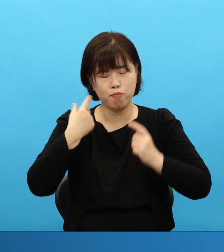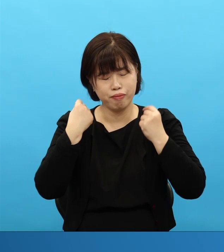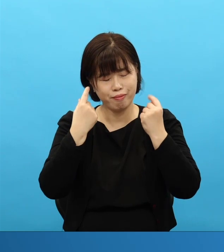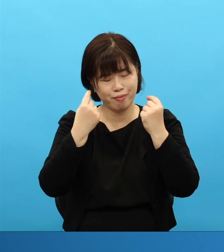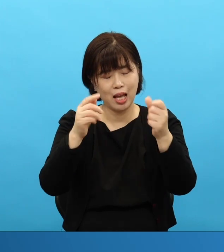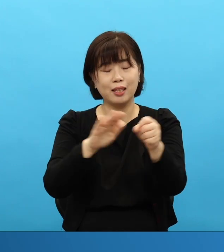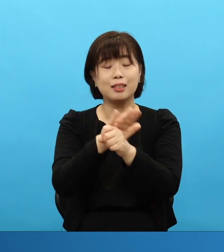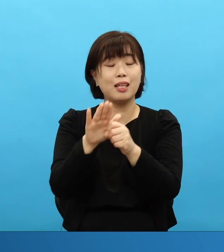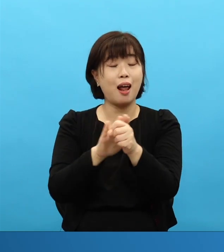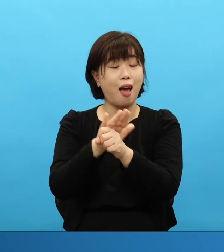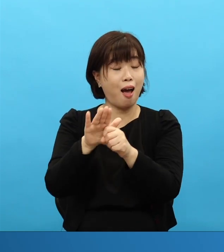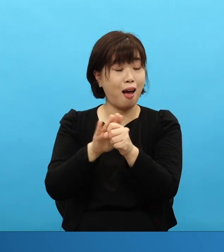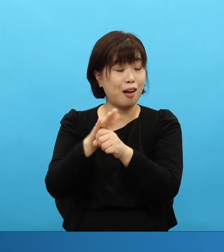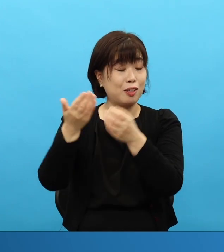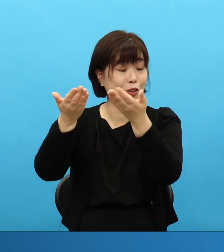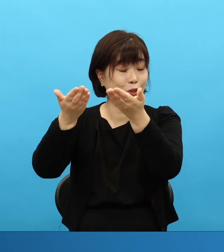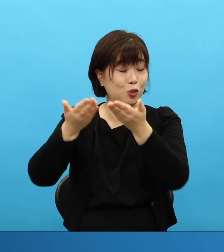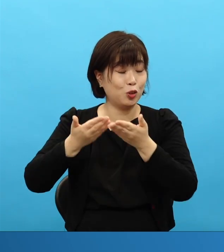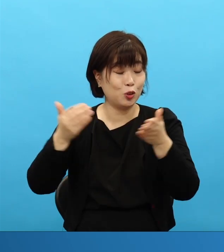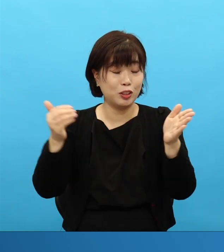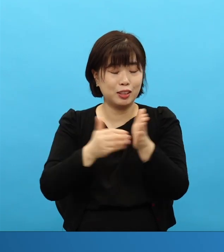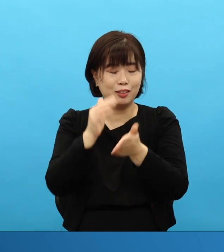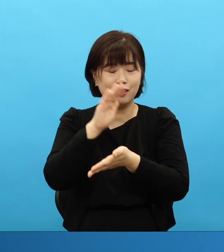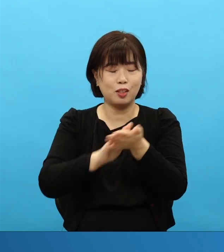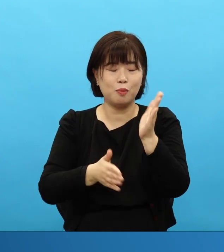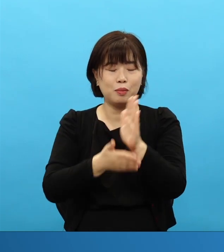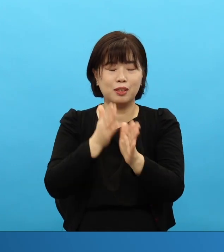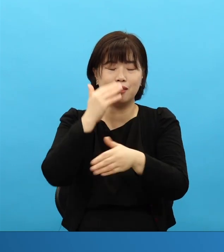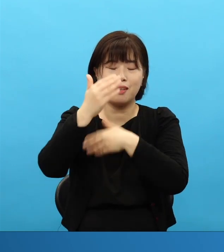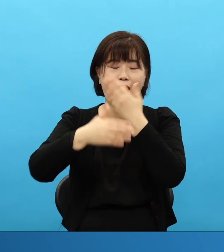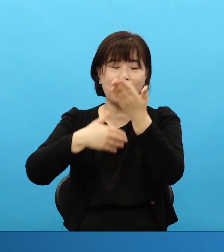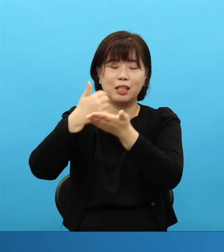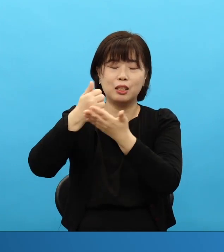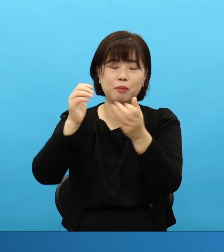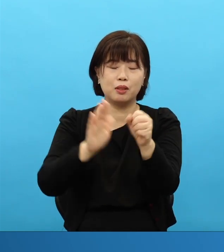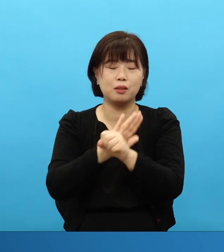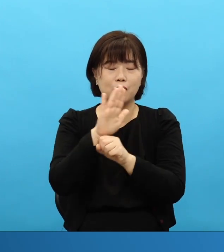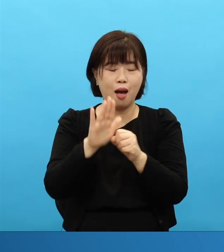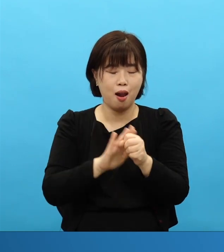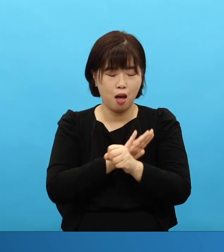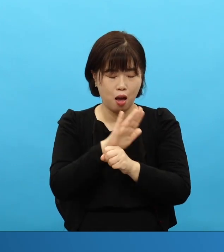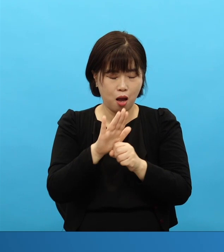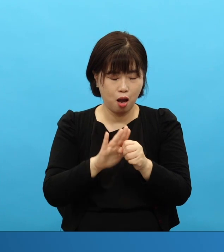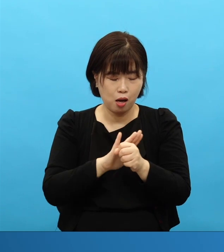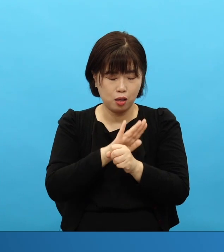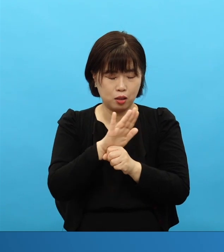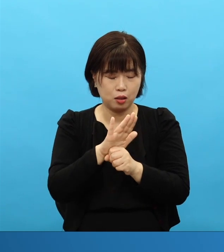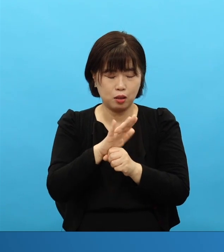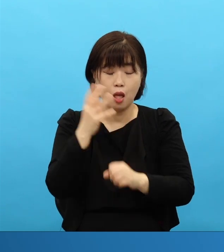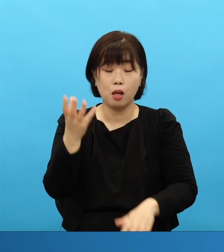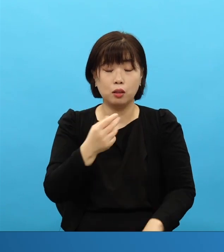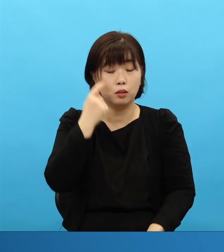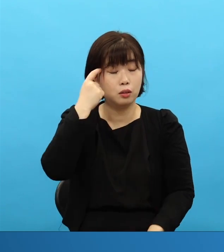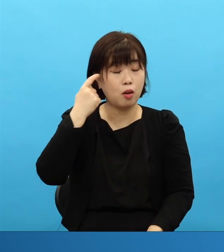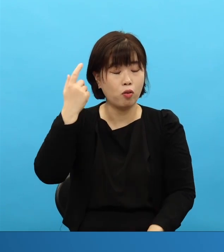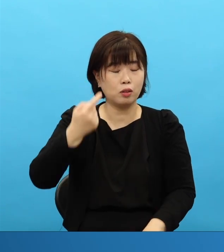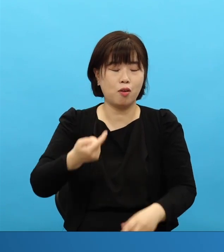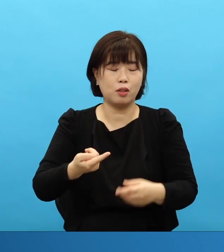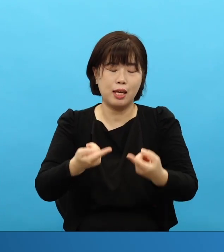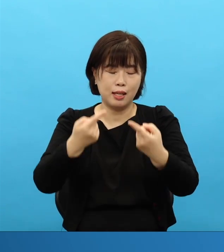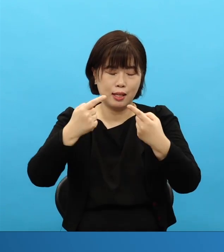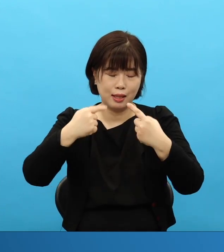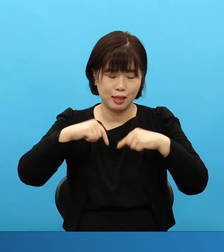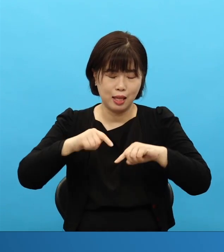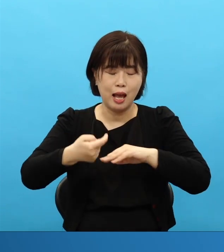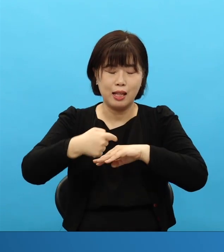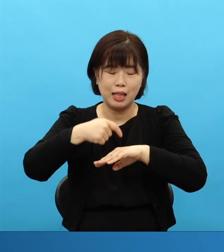사랑하시는 무한하신 하나님의 사랑하심과 the unlimited and unchanging love of our Father God, 성령님의 내주 인도